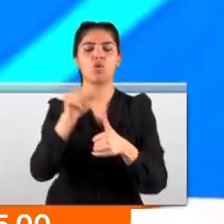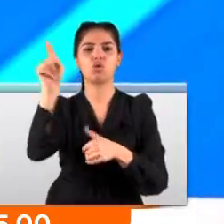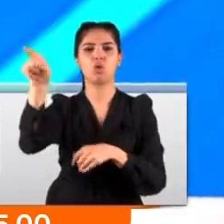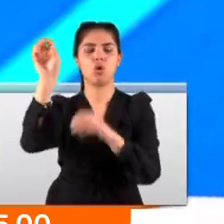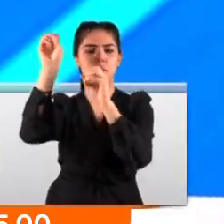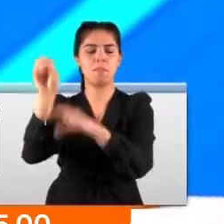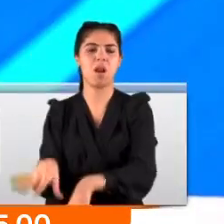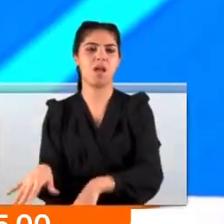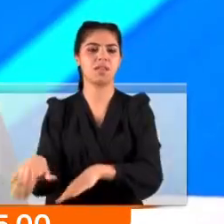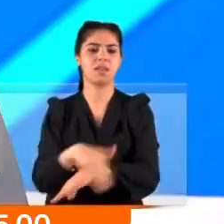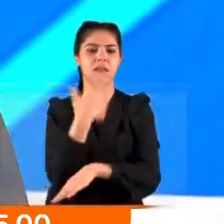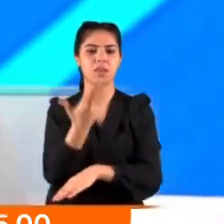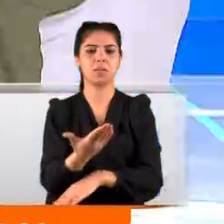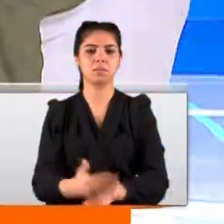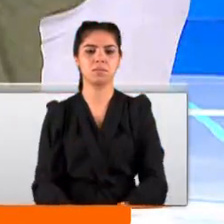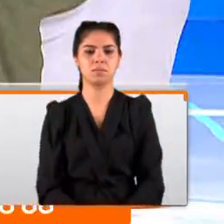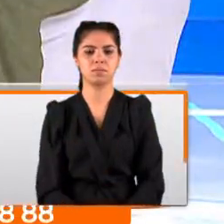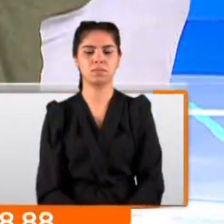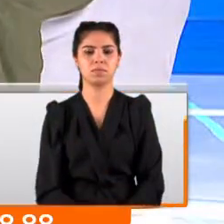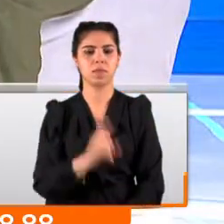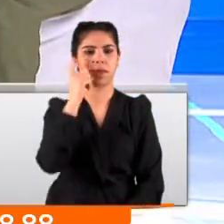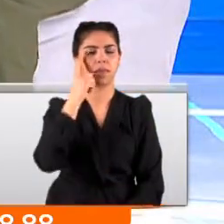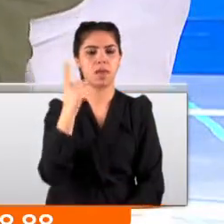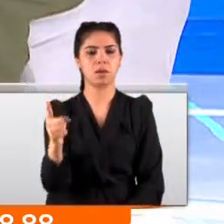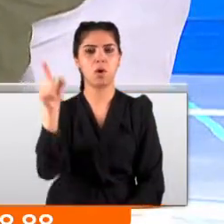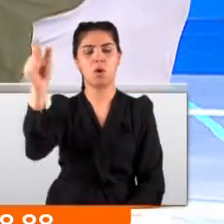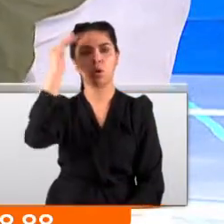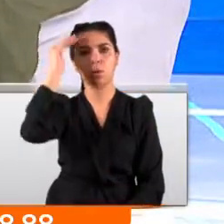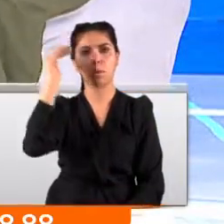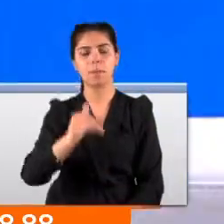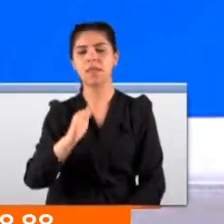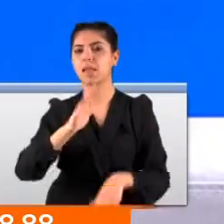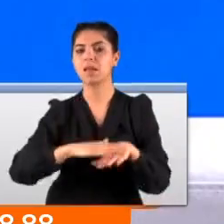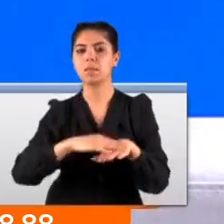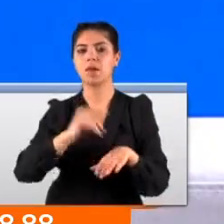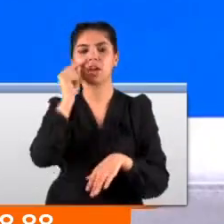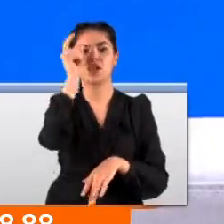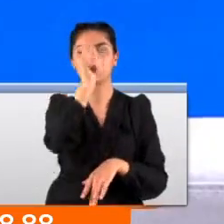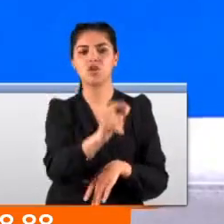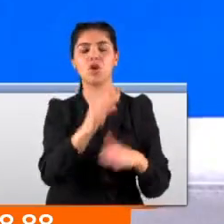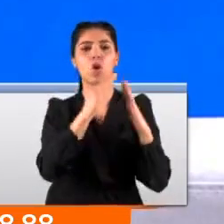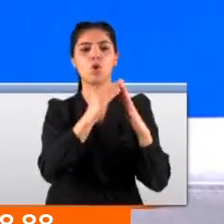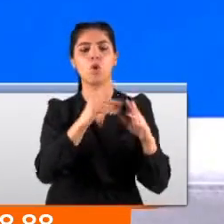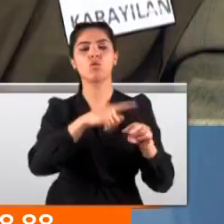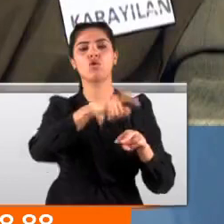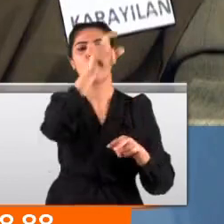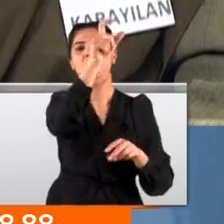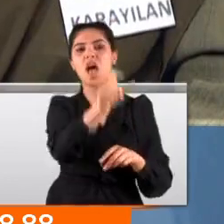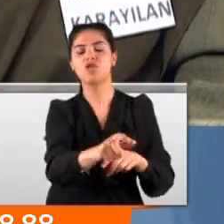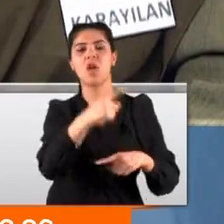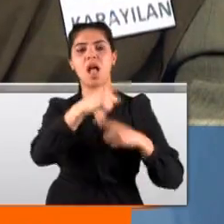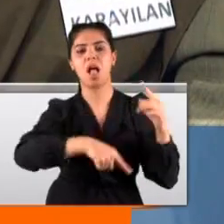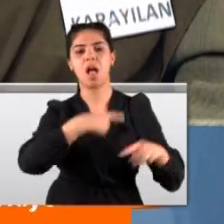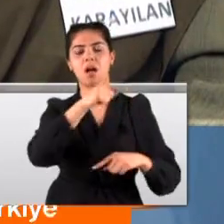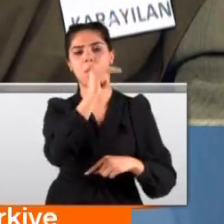kadını boşadım, boşadım, boşadım. İddiaya göre onu tuzağa çeken kişiler komşusu Ayşe Demir ve akrabasıydı. Şöyle diyorlar, bir